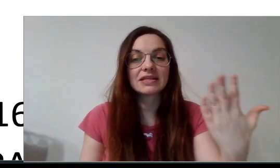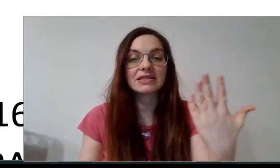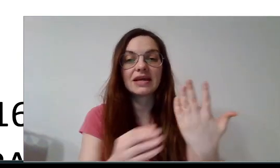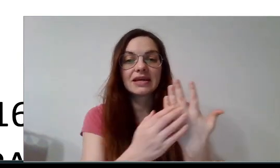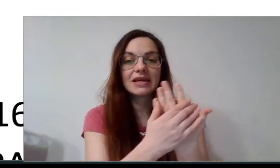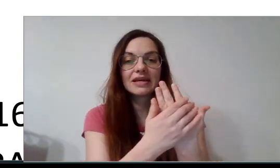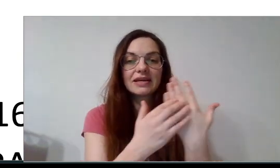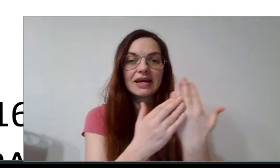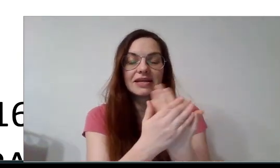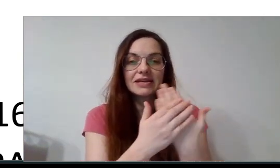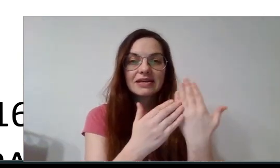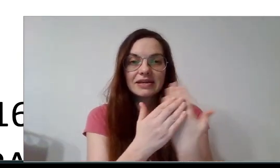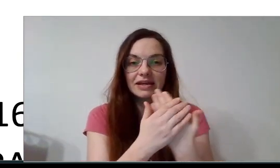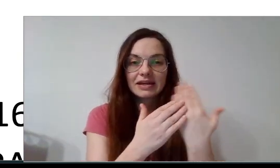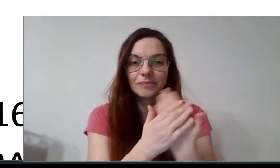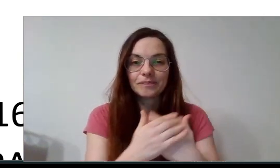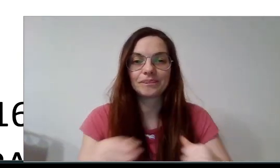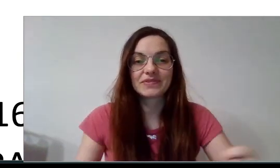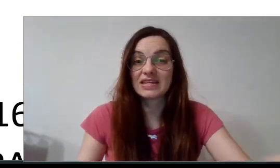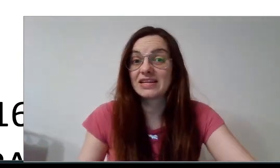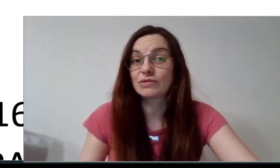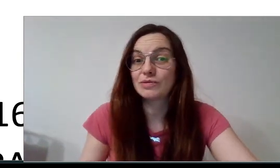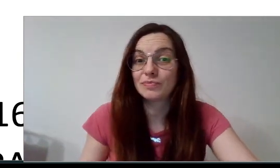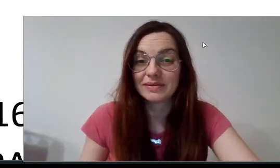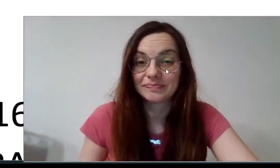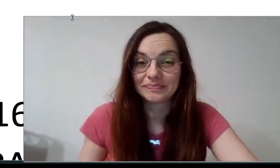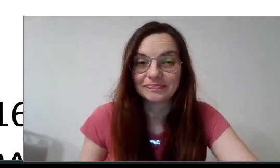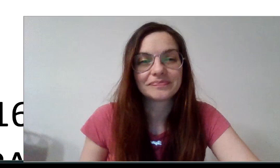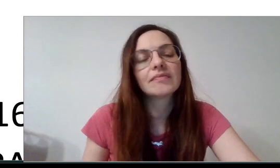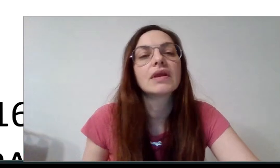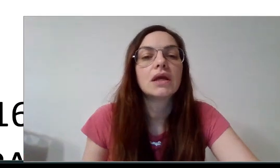aber jetzt trage ich keinen Ring, sada ne nosim prsten.